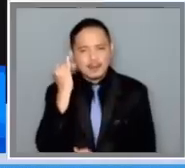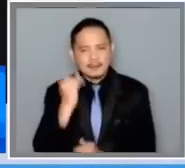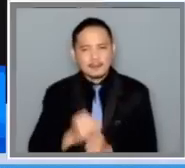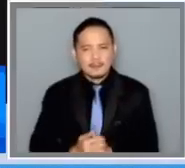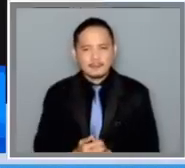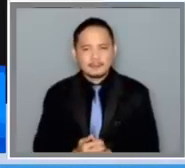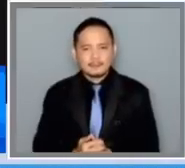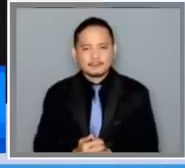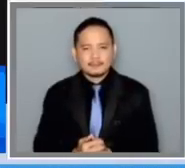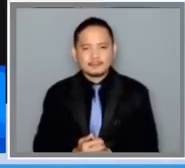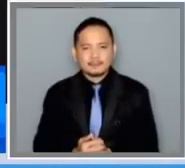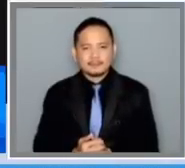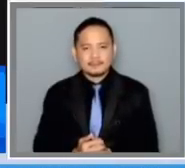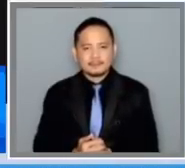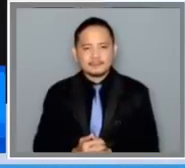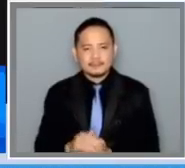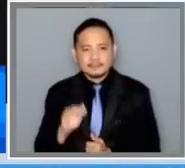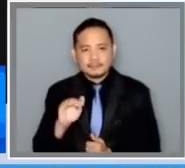Doc? Doc?